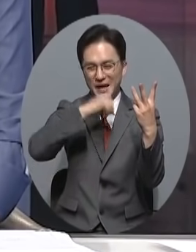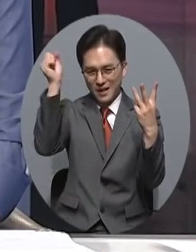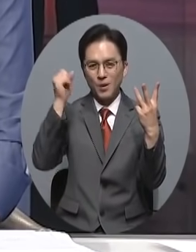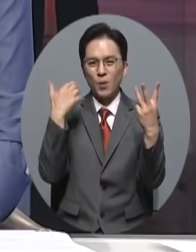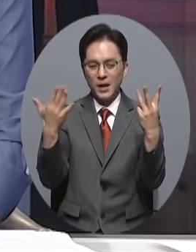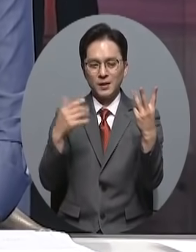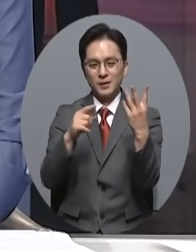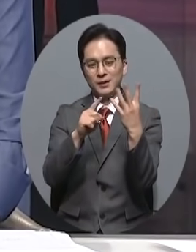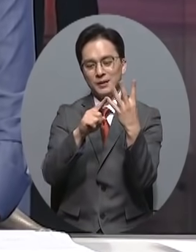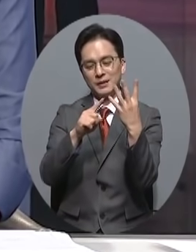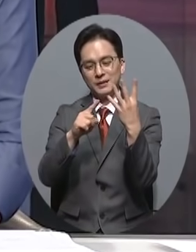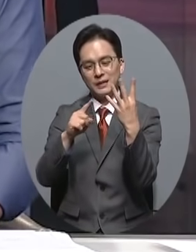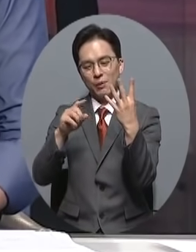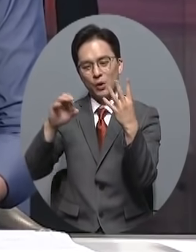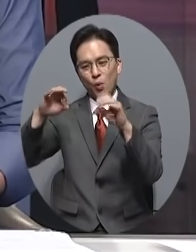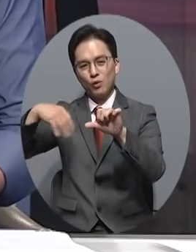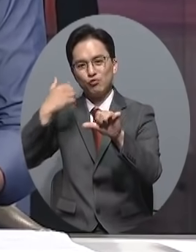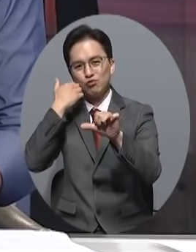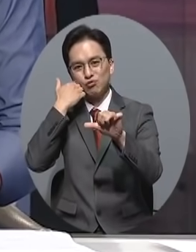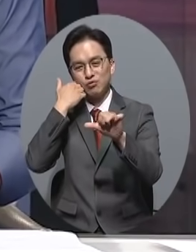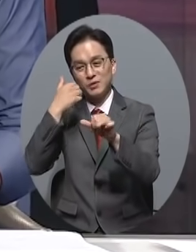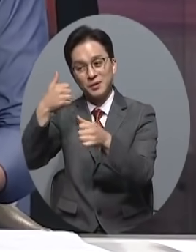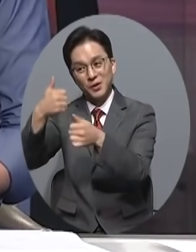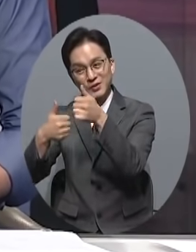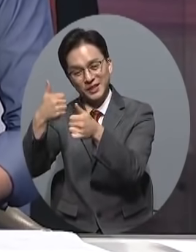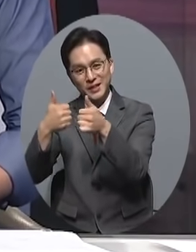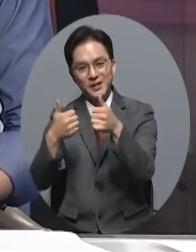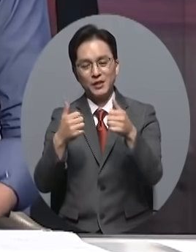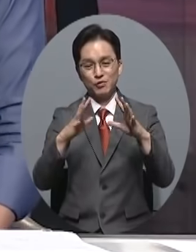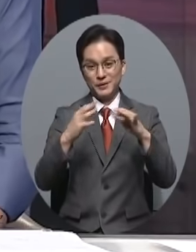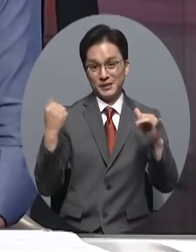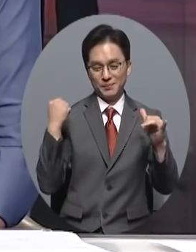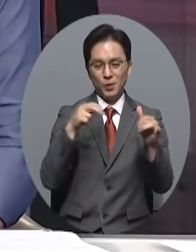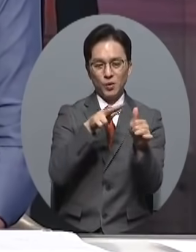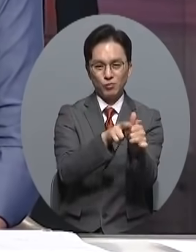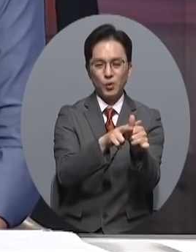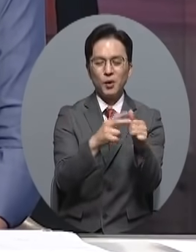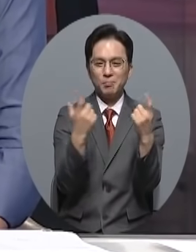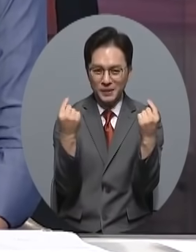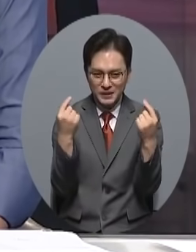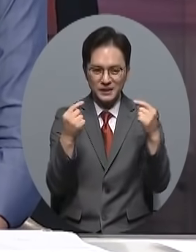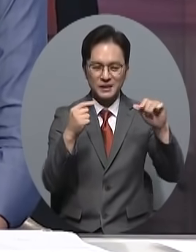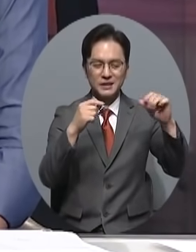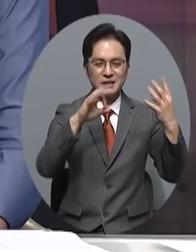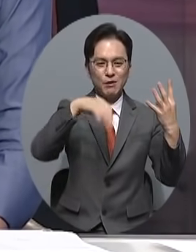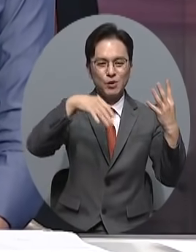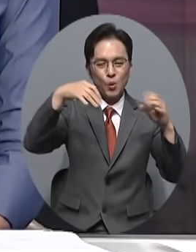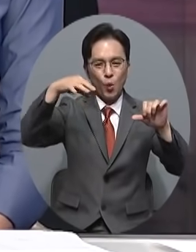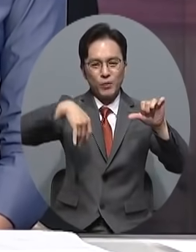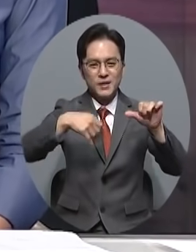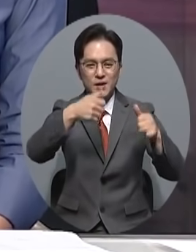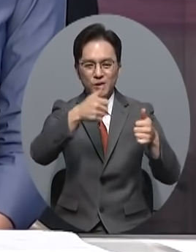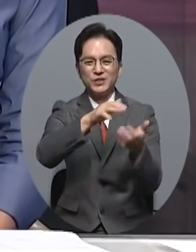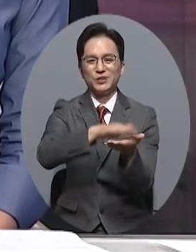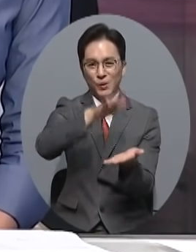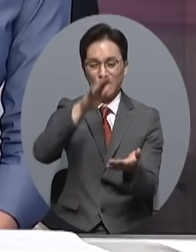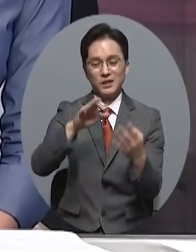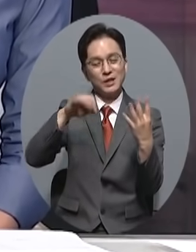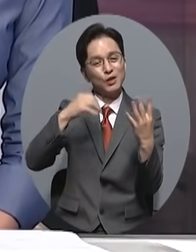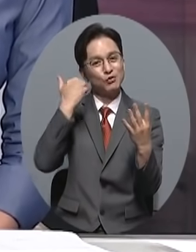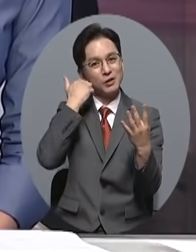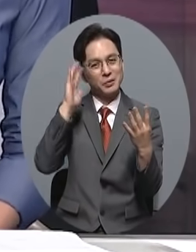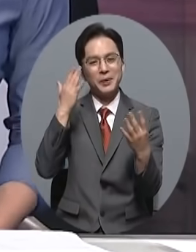4, 5등 싸움인데 지금 국민의힘도 역시 마찬가지인 것 같습니다. 과연 4등 안에 누가 들어갈지는 좀 지켜보도록 네. 하고요.